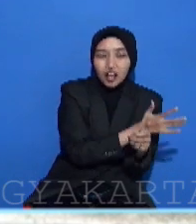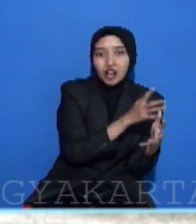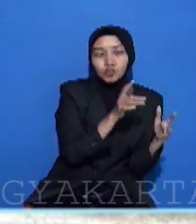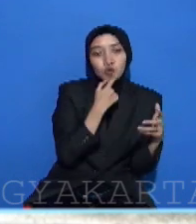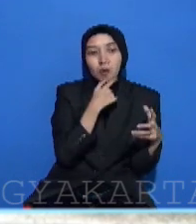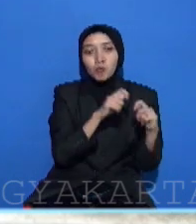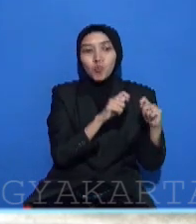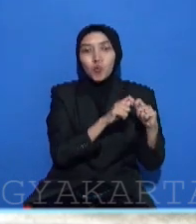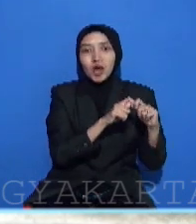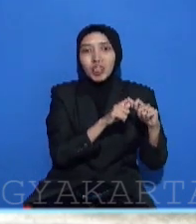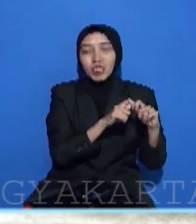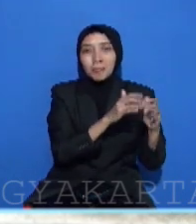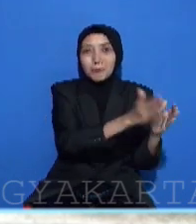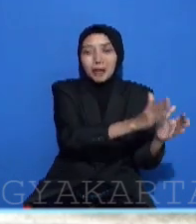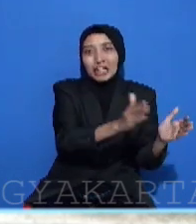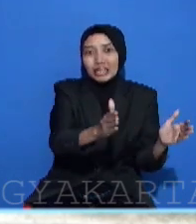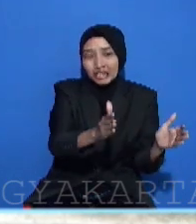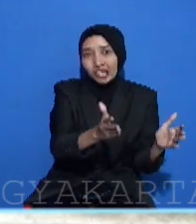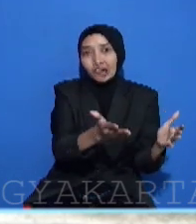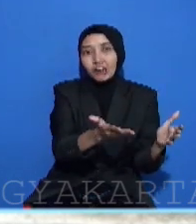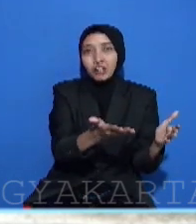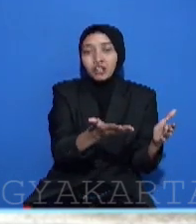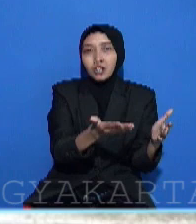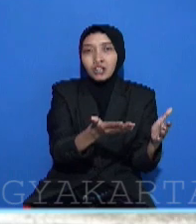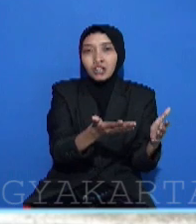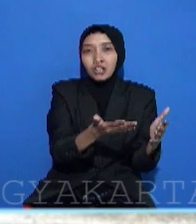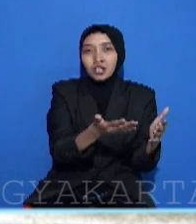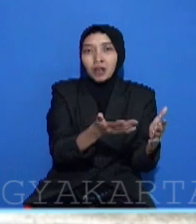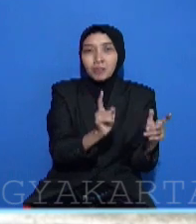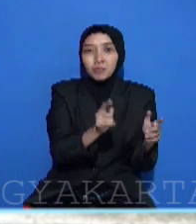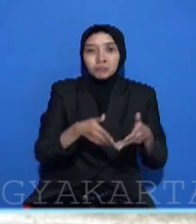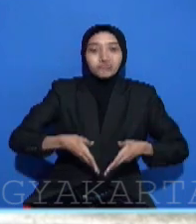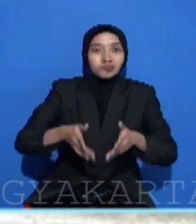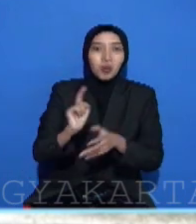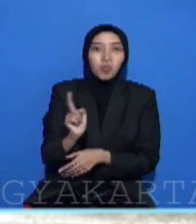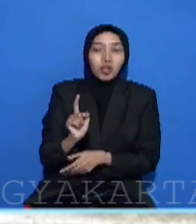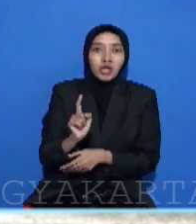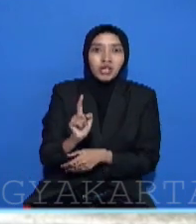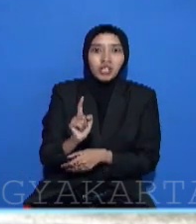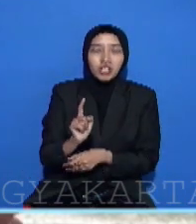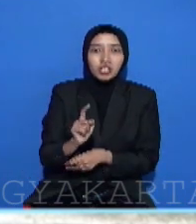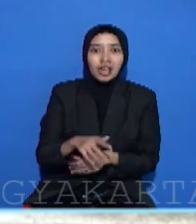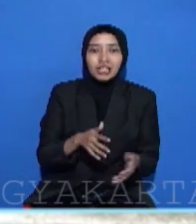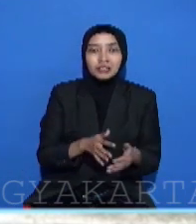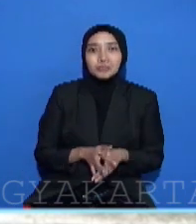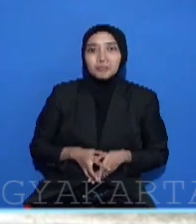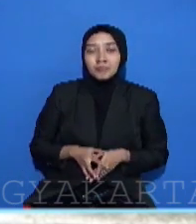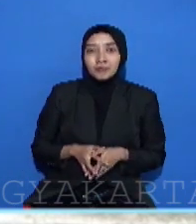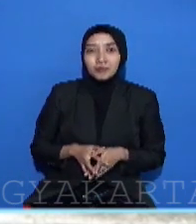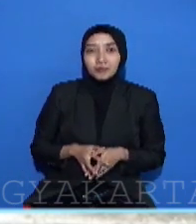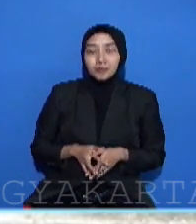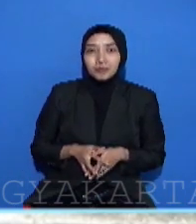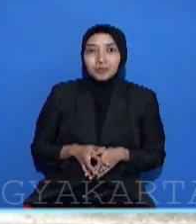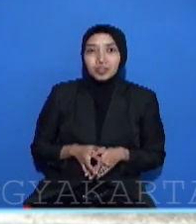tempat parkir sebelah pun terus kendaraan mboten parkir di bahu Jalan kendaraan ini pun